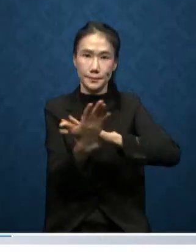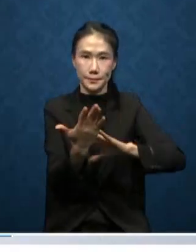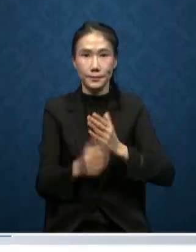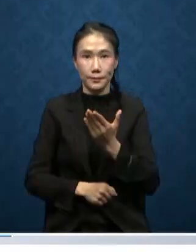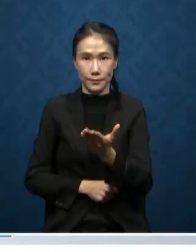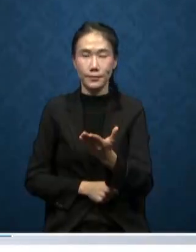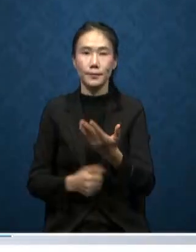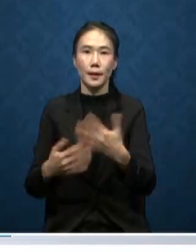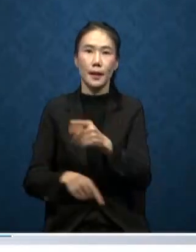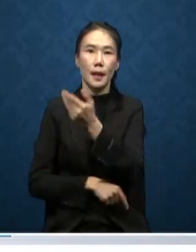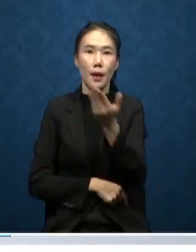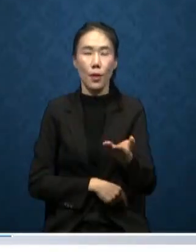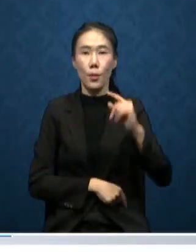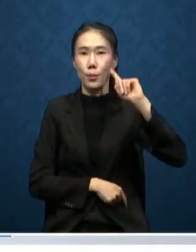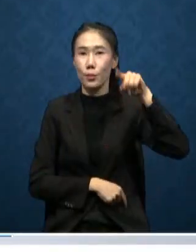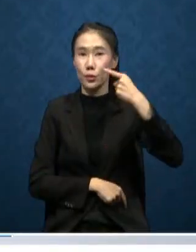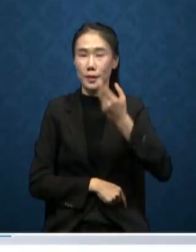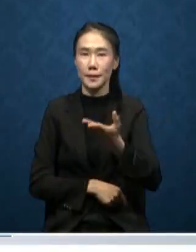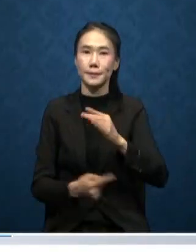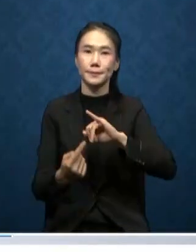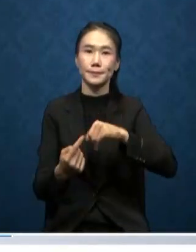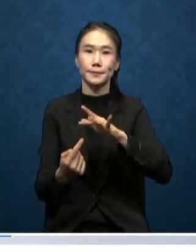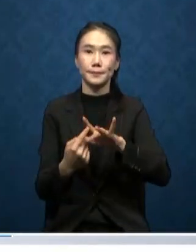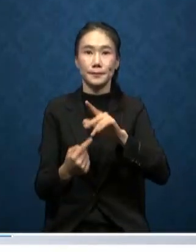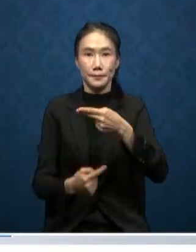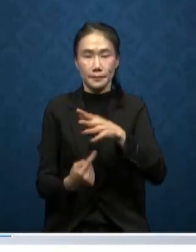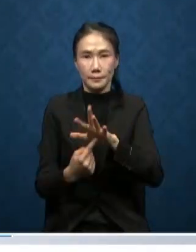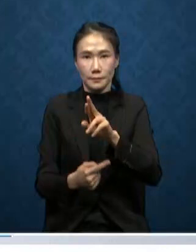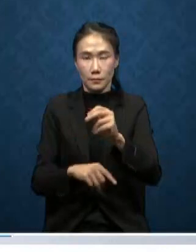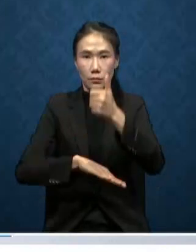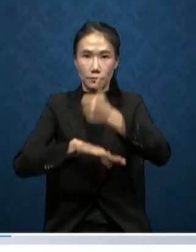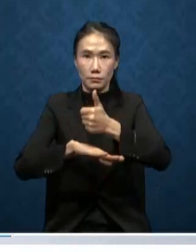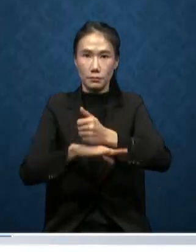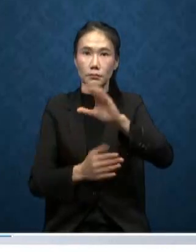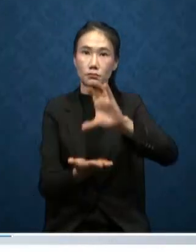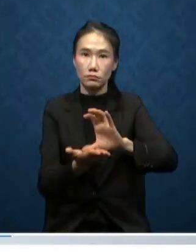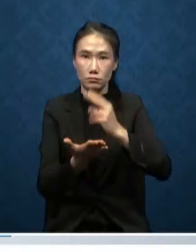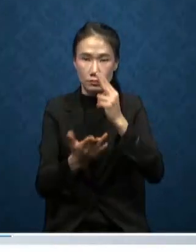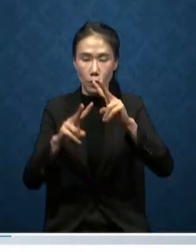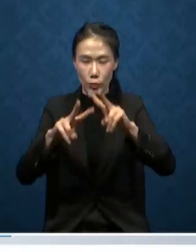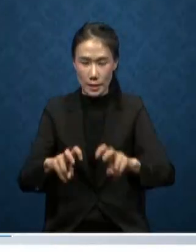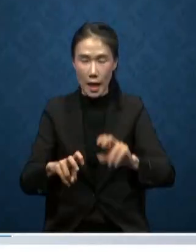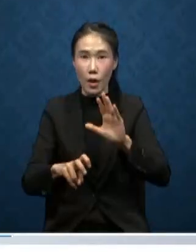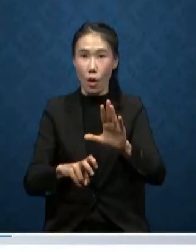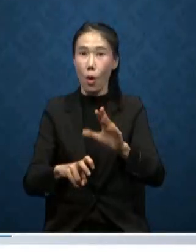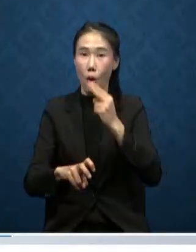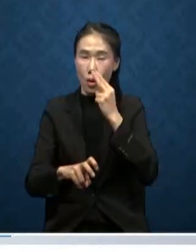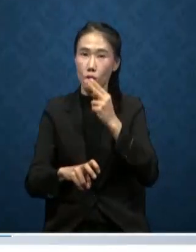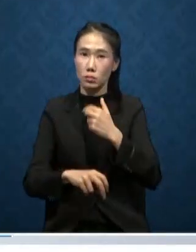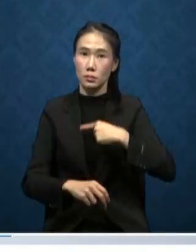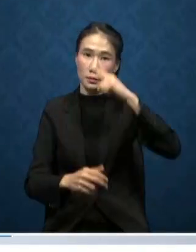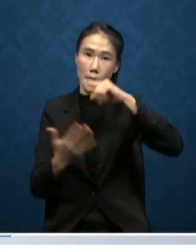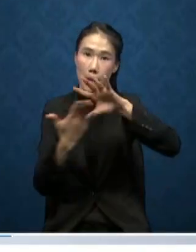เอกหญิงจุฬารัตน์เพชรวิเศษผู้อำนวยการกองการศึกษาวิจัยทางยุทธศาสตร์และความมั่น